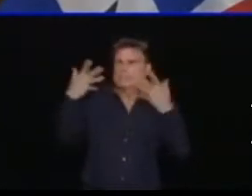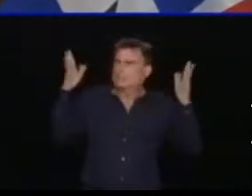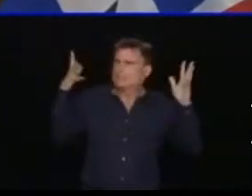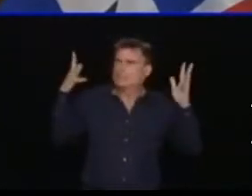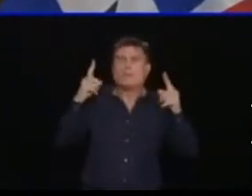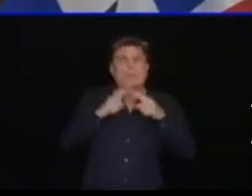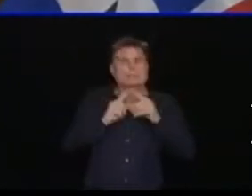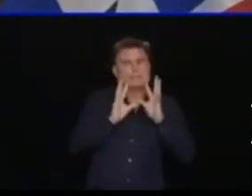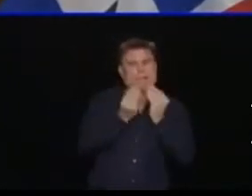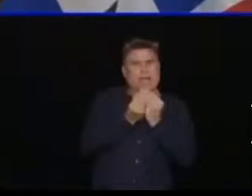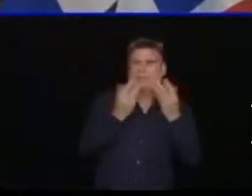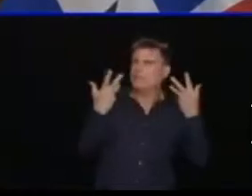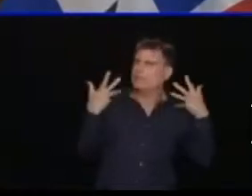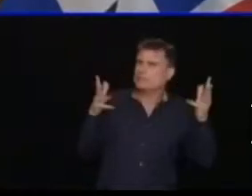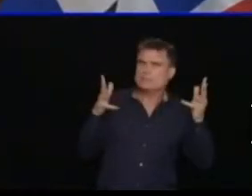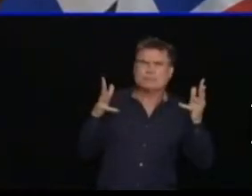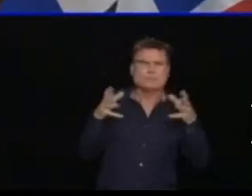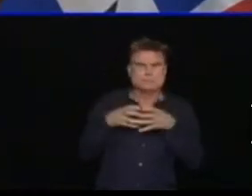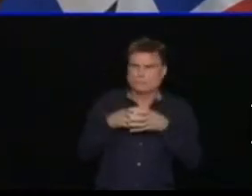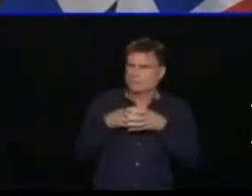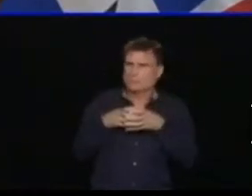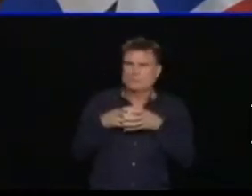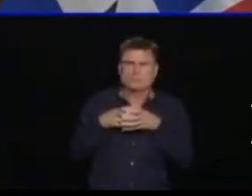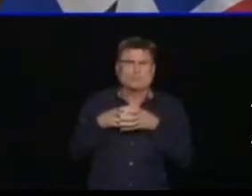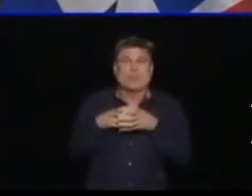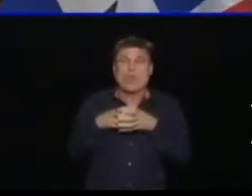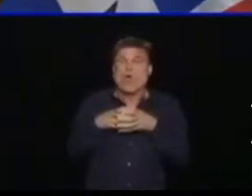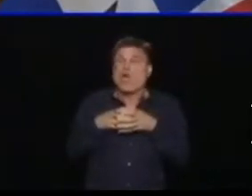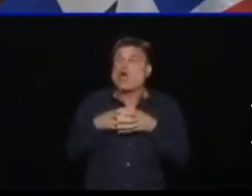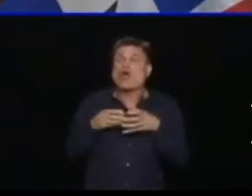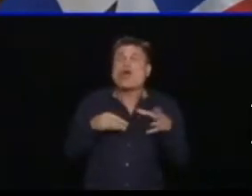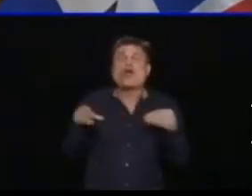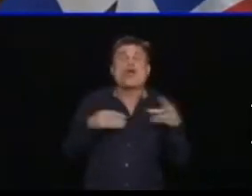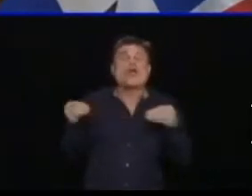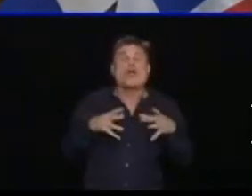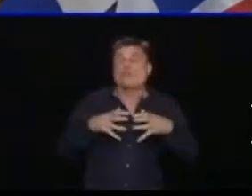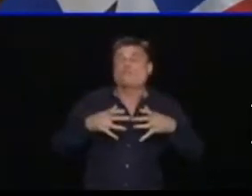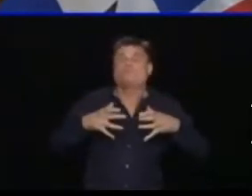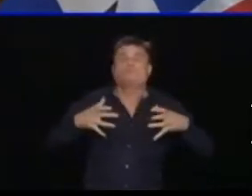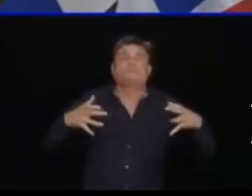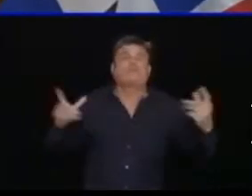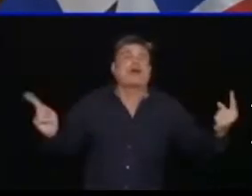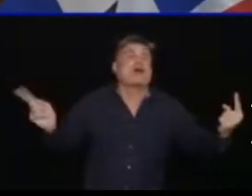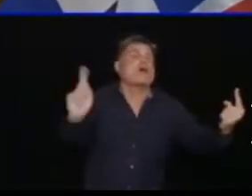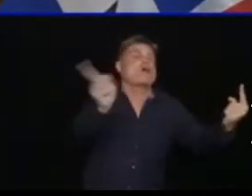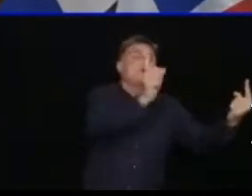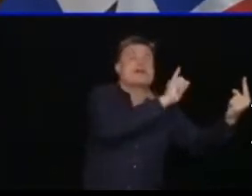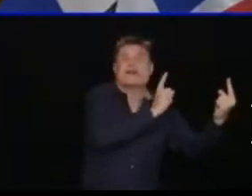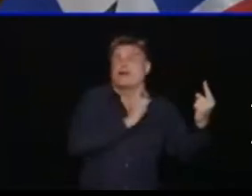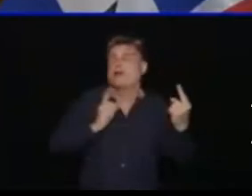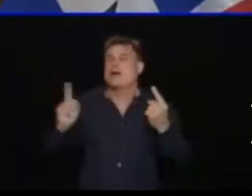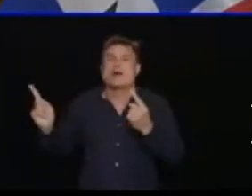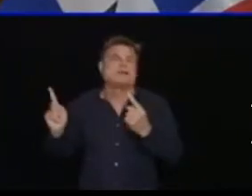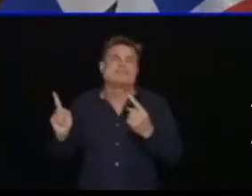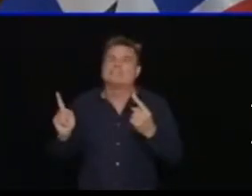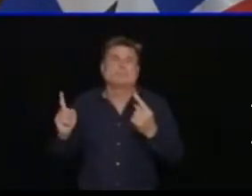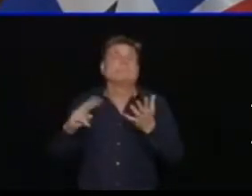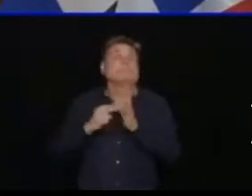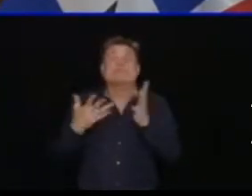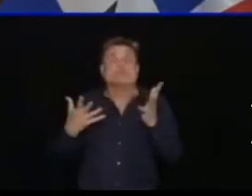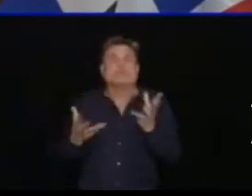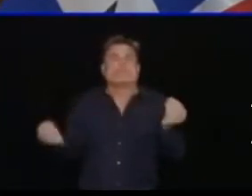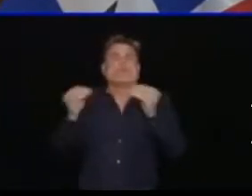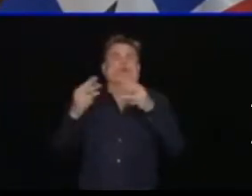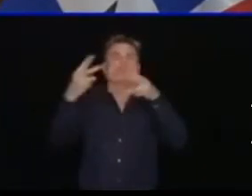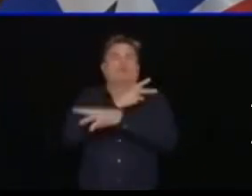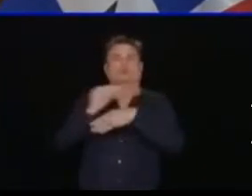more likely it is that 如果 someone 你 will 见 have 的人多，那 COVID-19 么 and 病 spread 毒 it to 传播 you 的 and 机 the 会就 people 会 that you are 大， close 对吧？ to. 你会 If 传给 you're 人家， going 人家 out, 会通过传